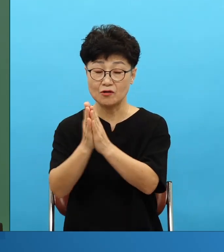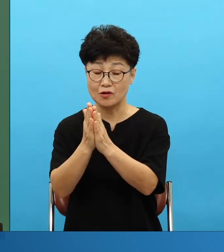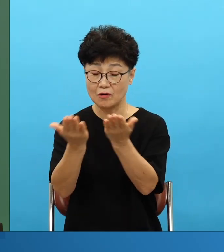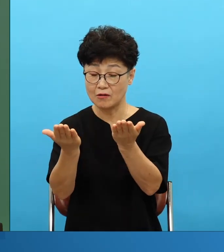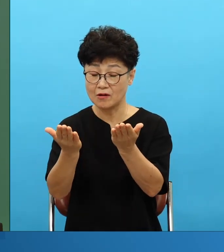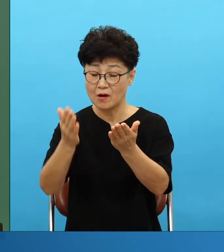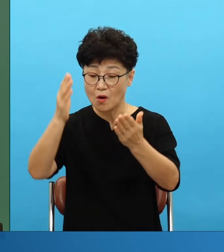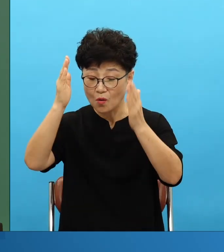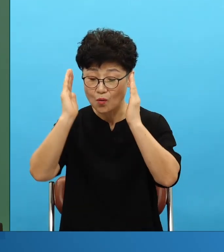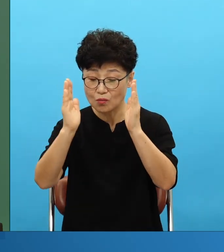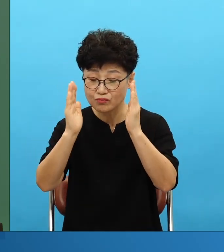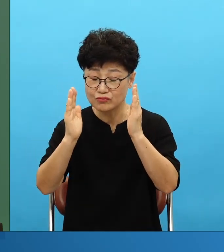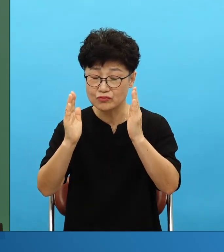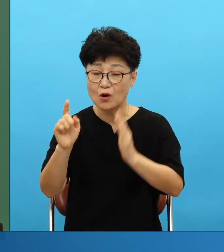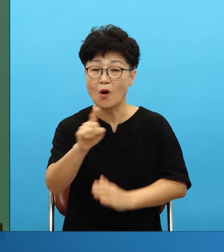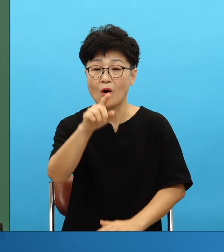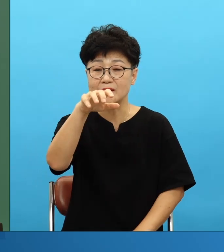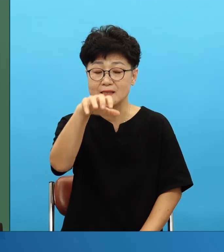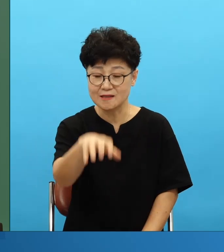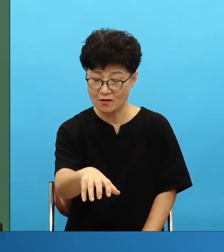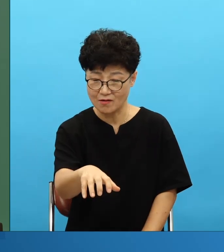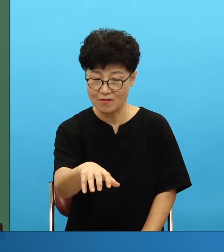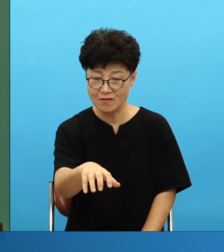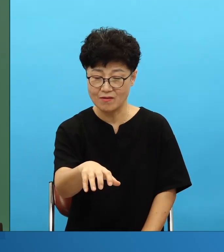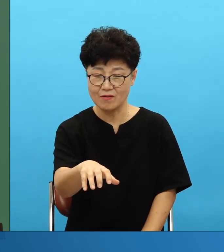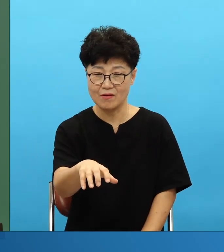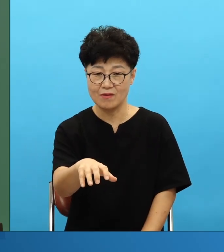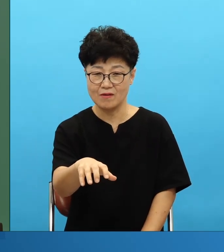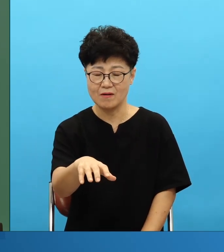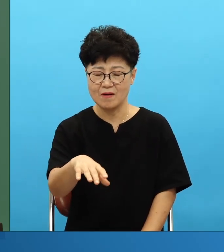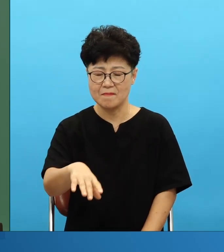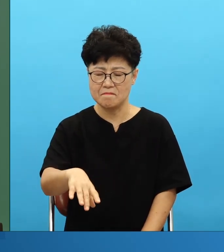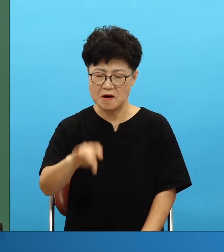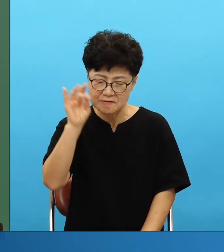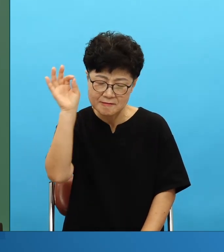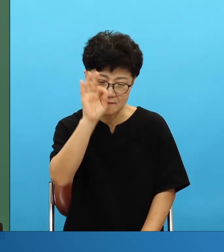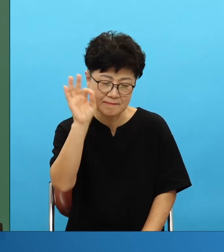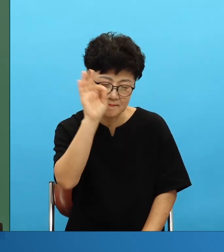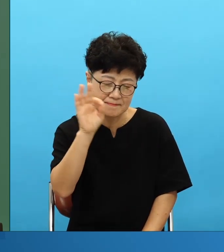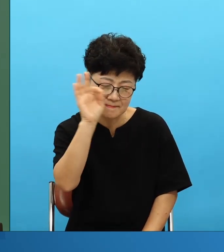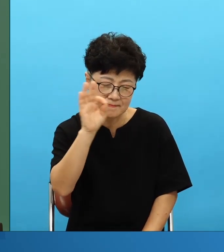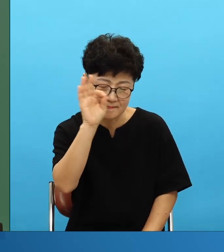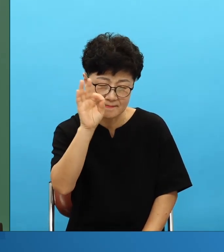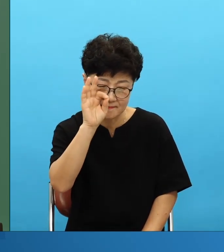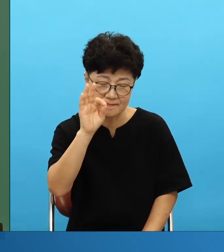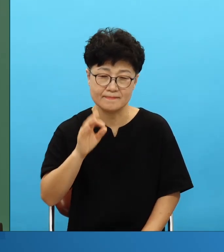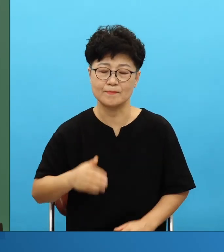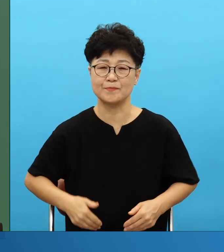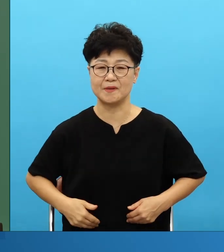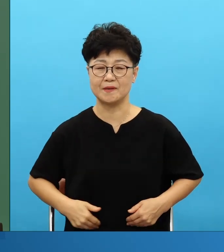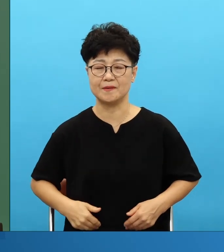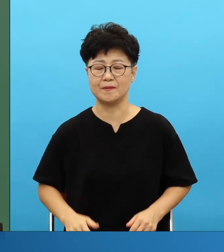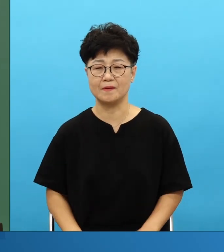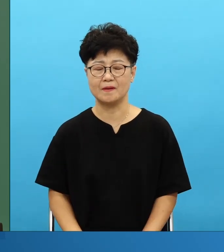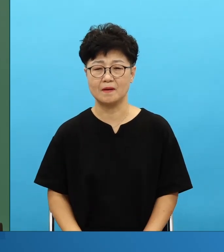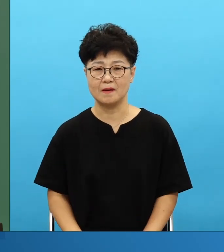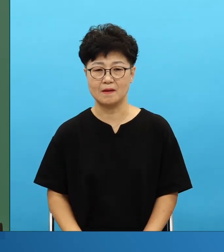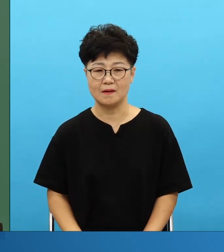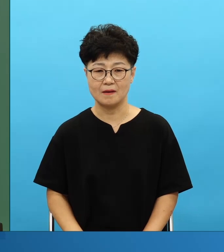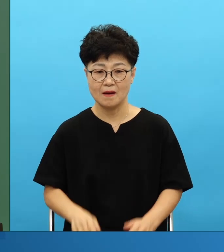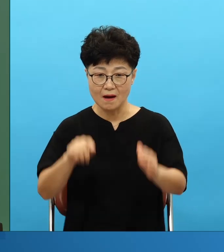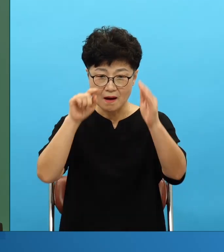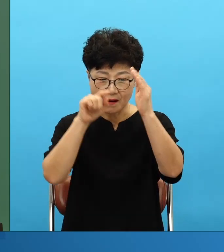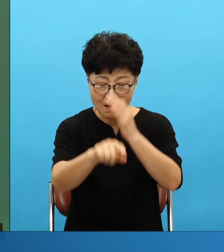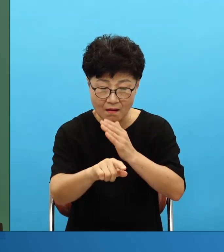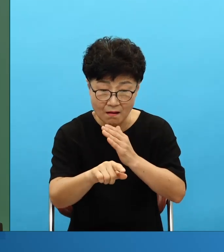And where will I hold these Bible 이거부터 studies? 찾는 겁니다. I began to find that. 전 first. 찾으러 가서 충격 먹었어요. And as I went to go find those places, I was shocked. 사하라 처음